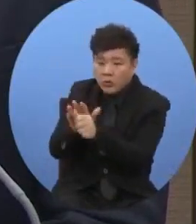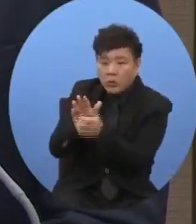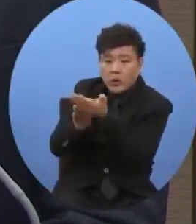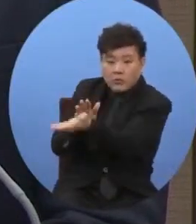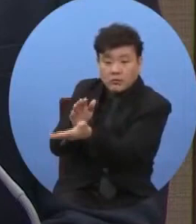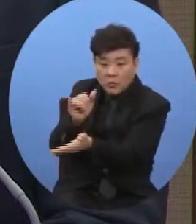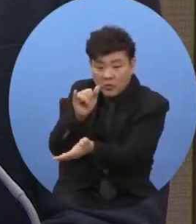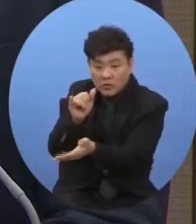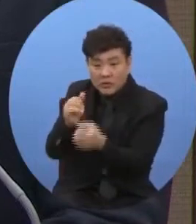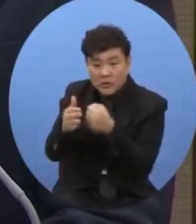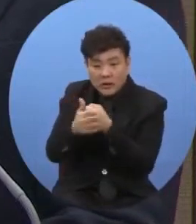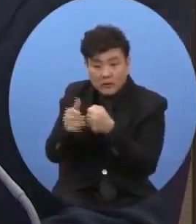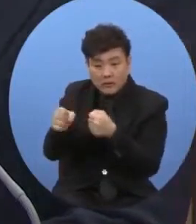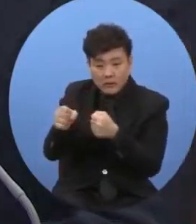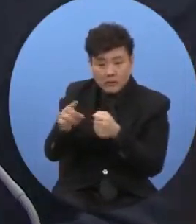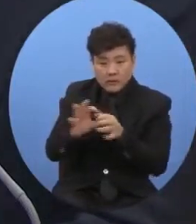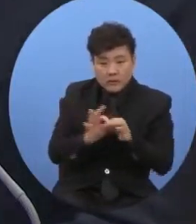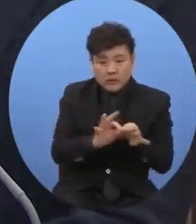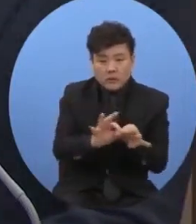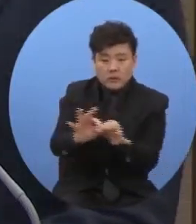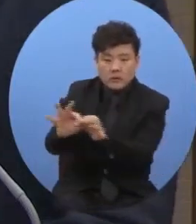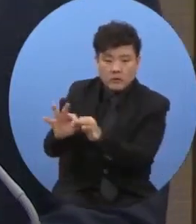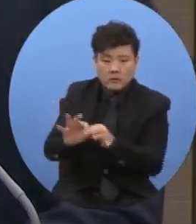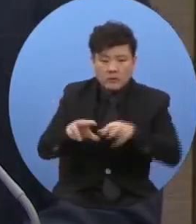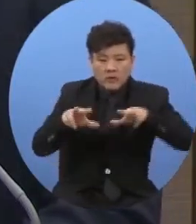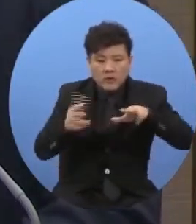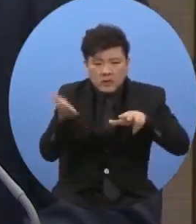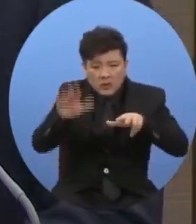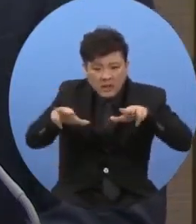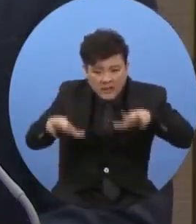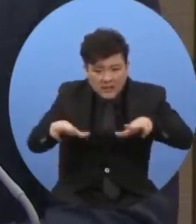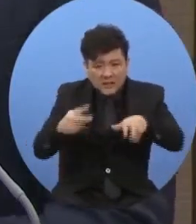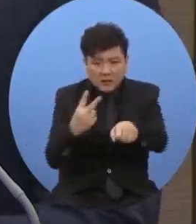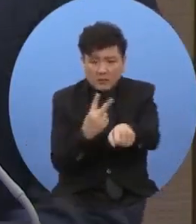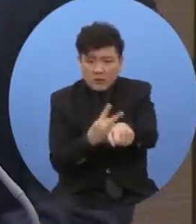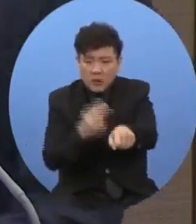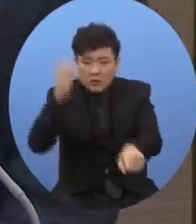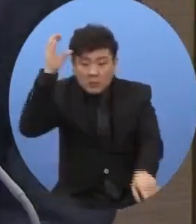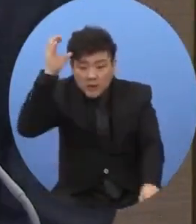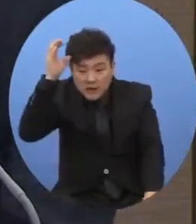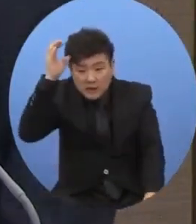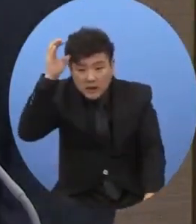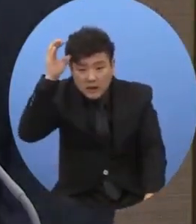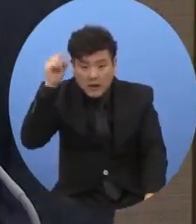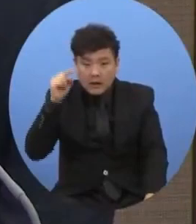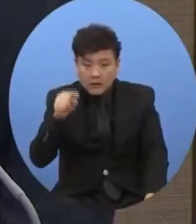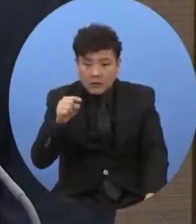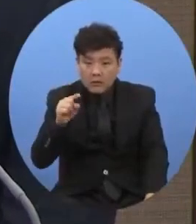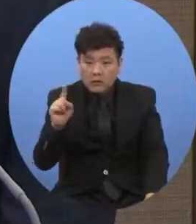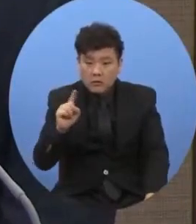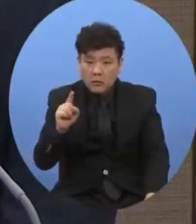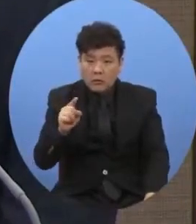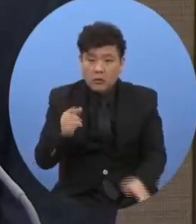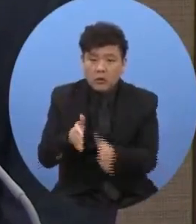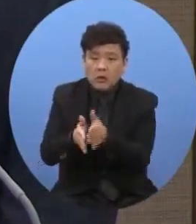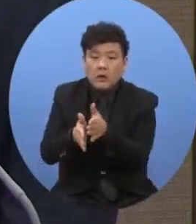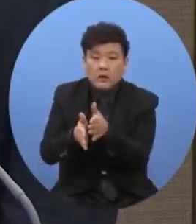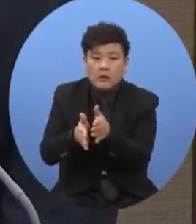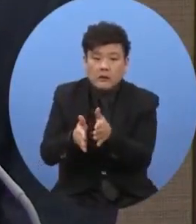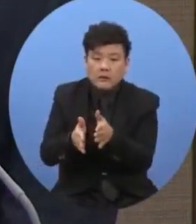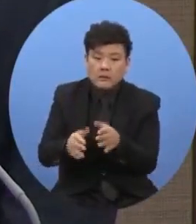좀 연계적으로 하는데 지금 선생님들이 소망하는 바에 지자체 전담